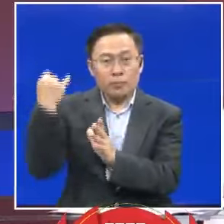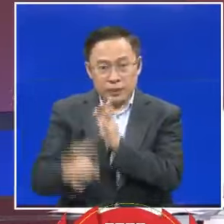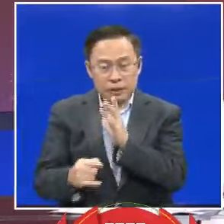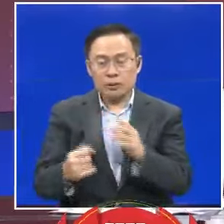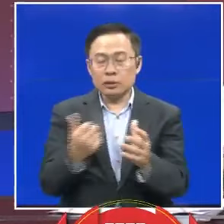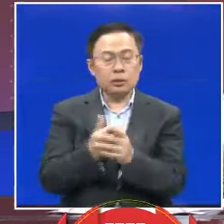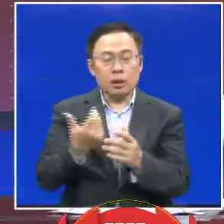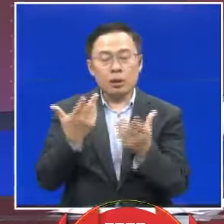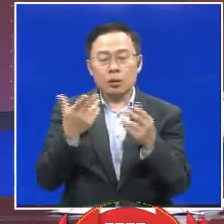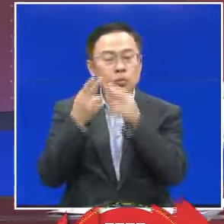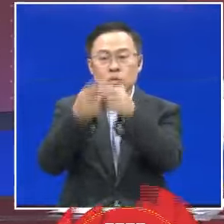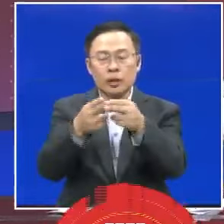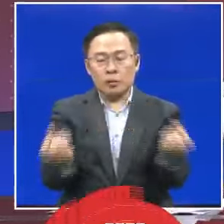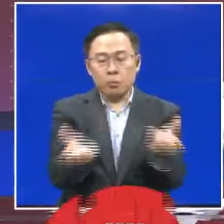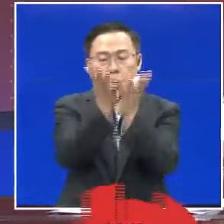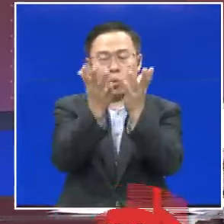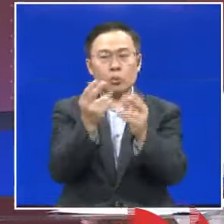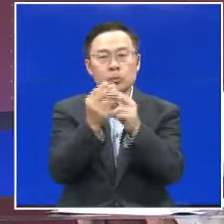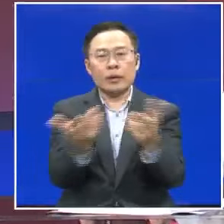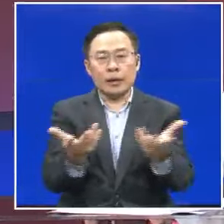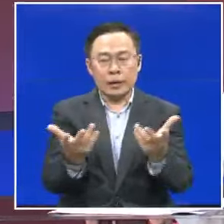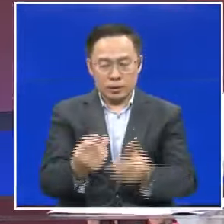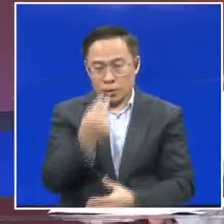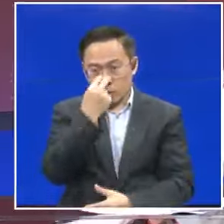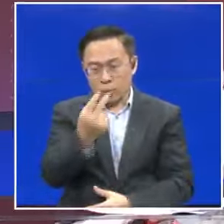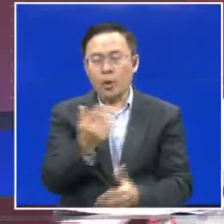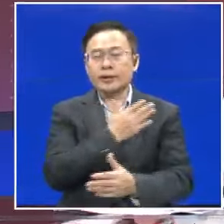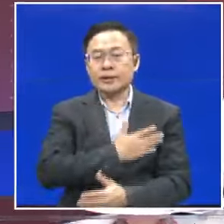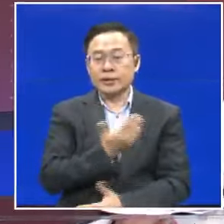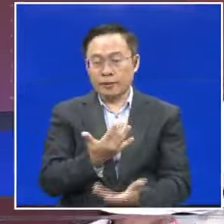เกิดขึ้นนะครับอย่าเพิ่งรีบกันไปรอก่อนว่าสาเหตุคืออะไรแต่ช่วงหน้า